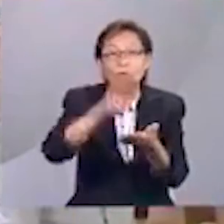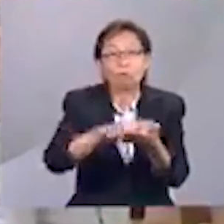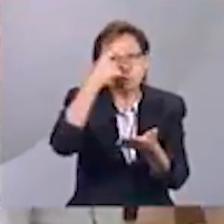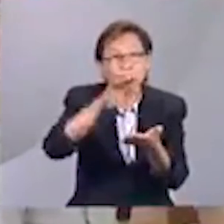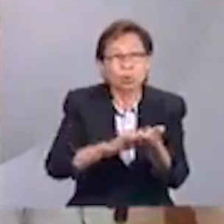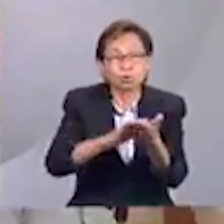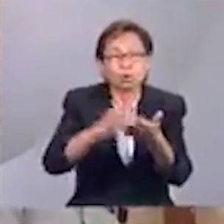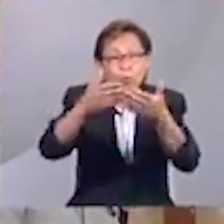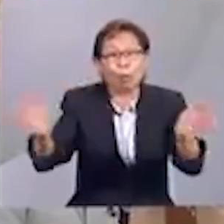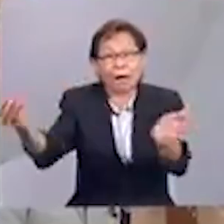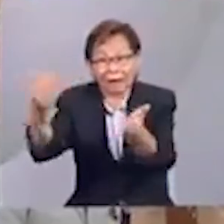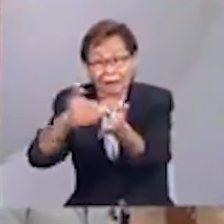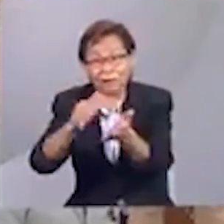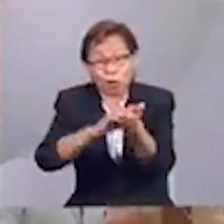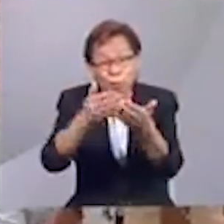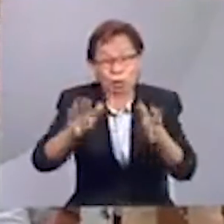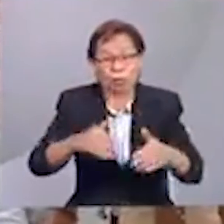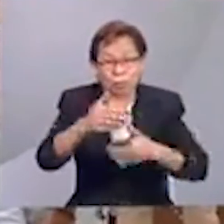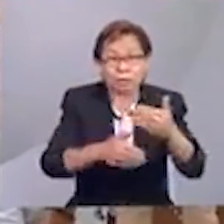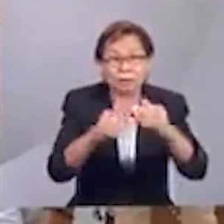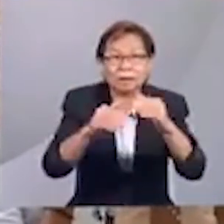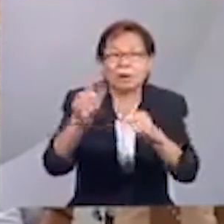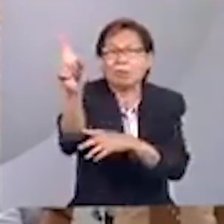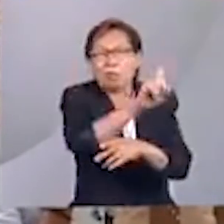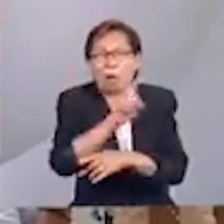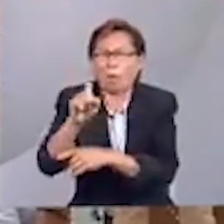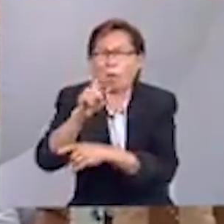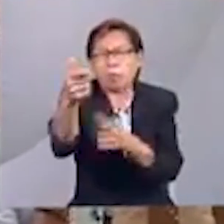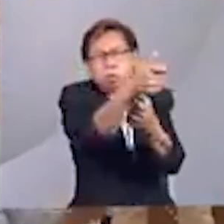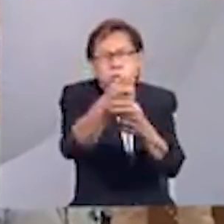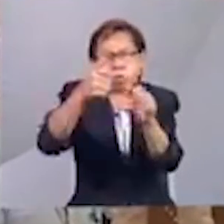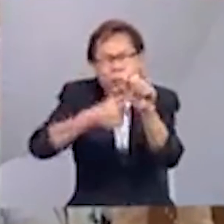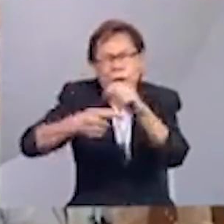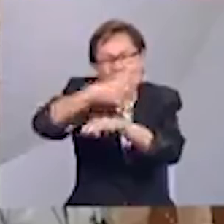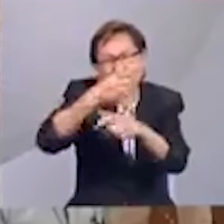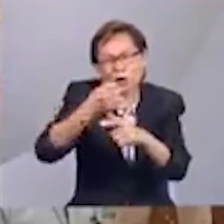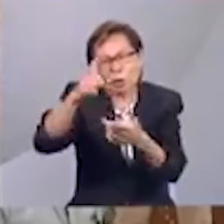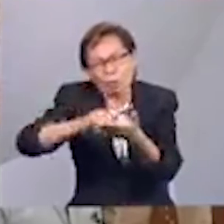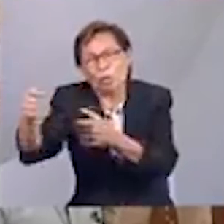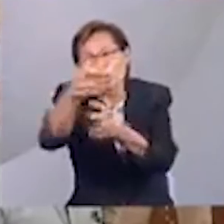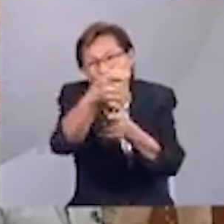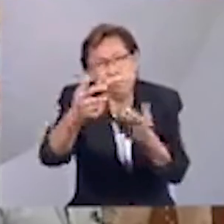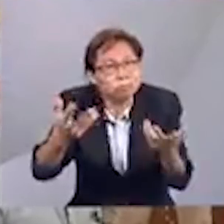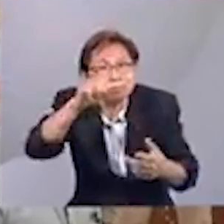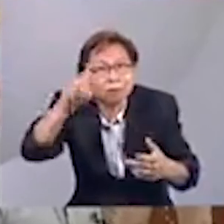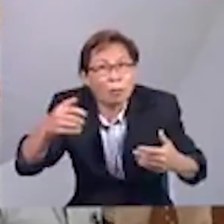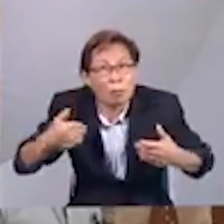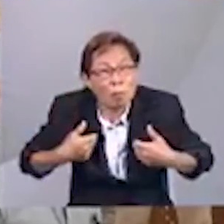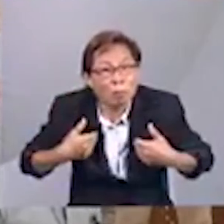yang akan dibuka semula ni, ada tak macam proses sanitasi harian ataupun mingguan akan dilaksanakan? Dan